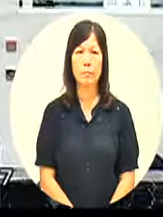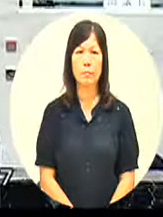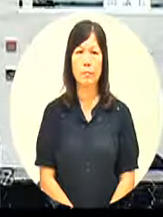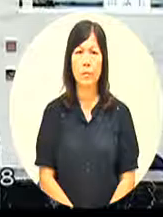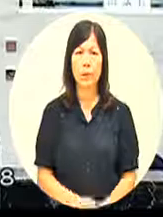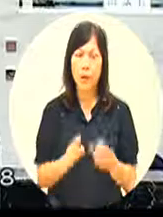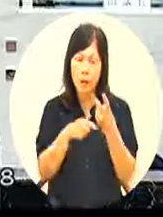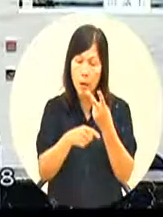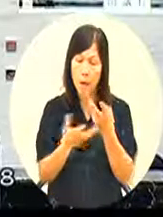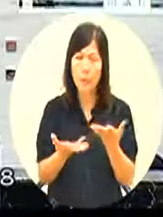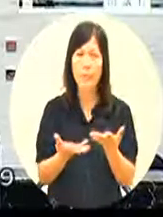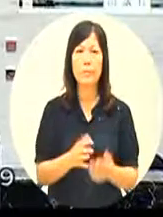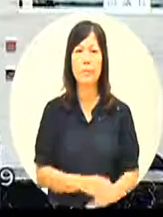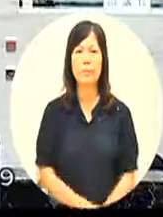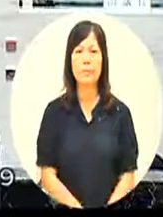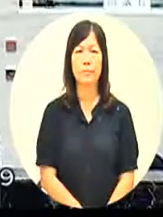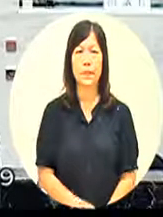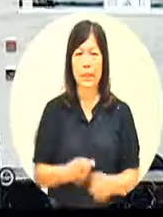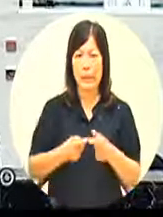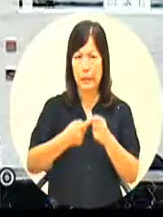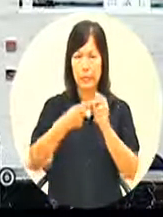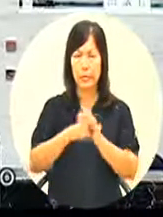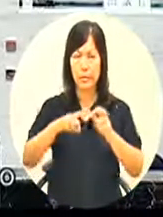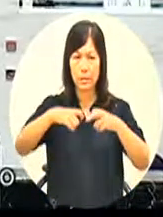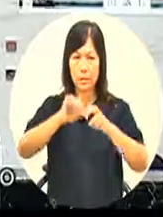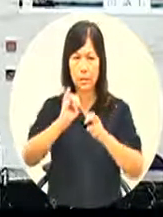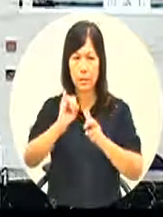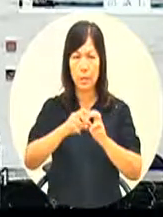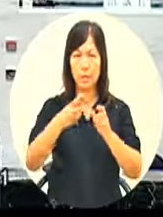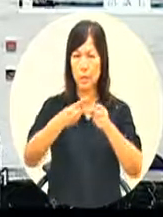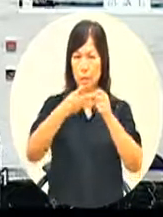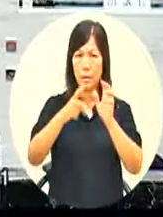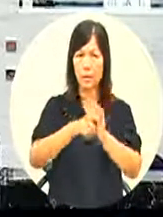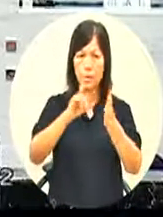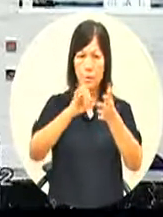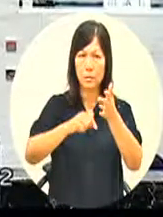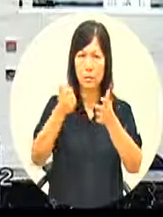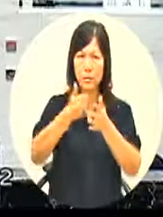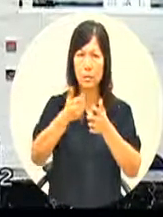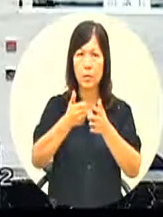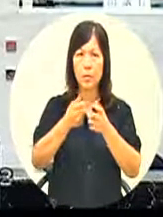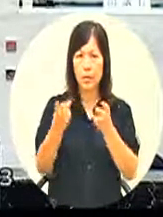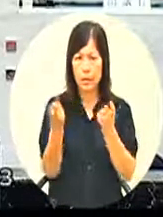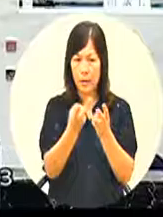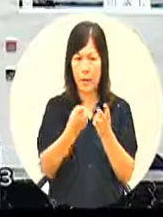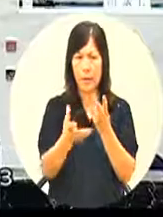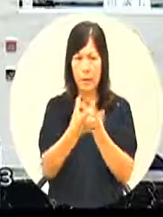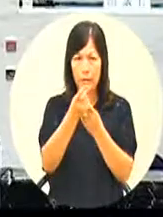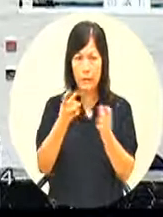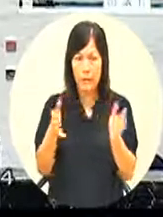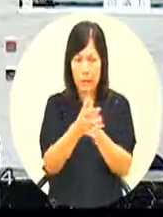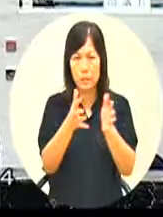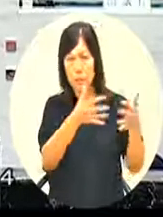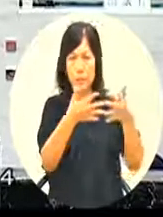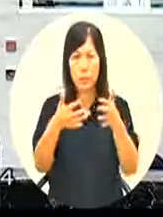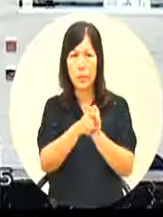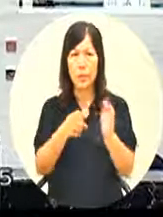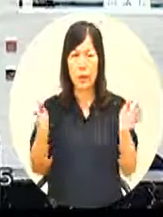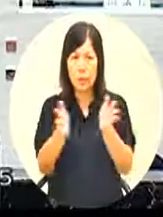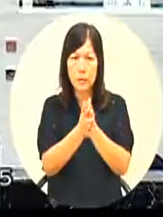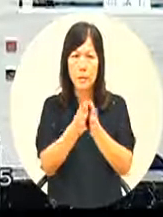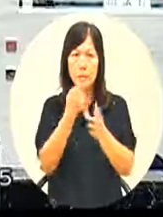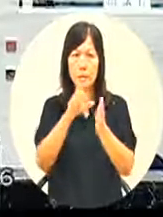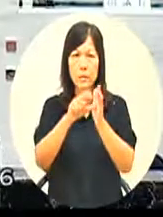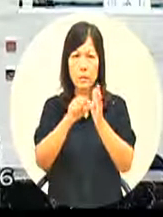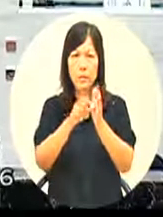要一起吗？好，第一位李乔如议员，第二位简焕中议员，两个人联合质询，共同使用